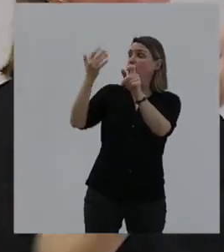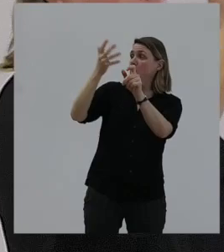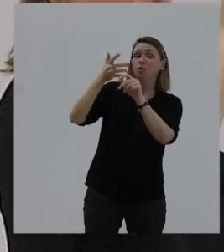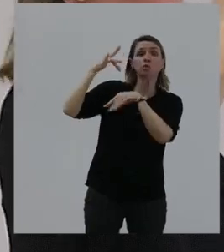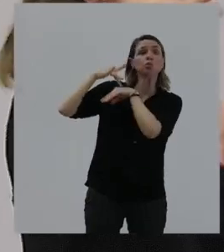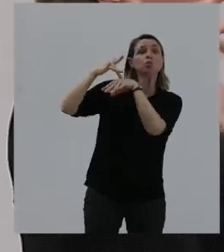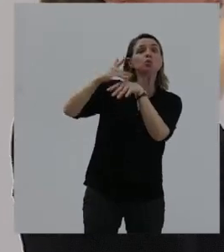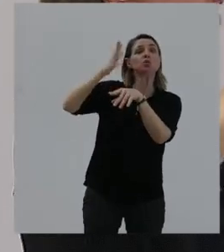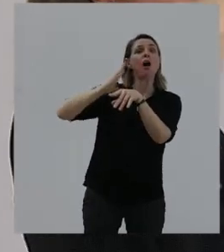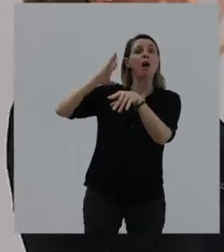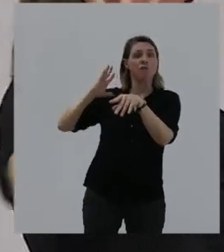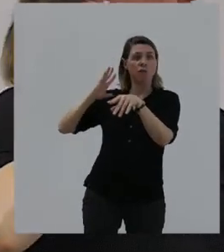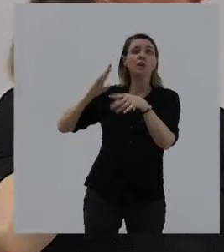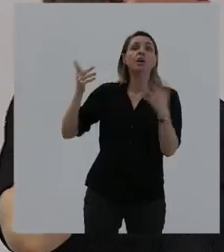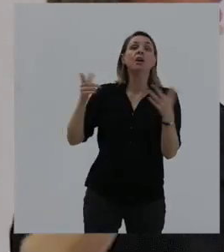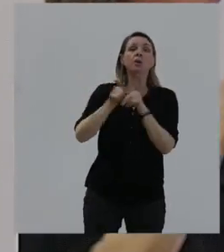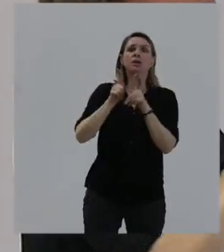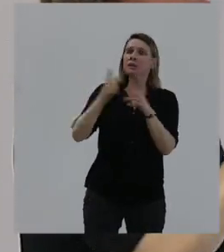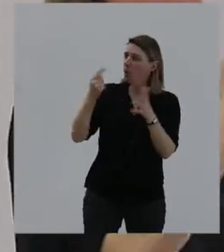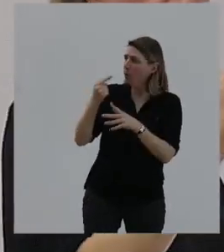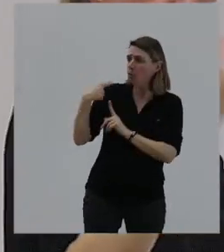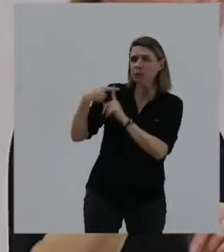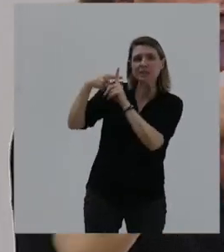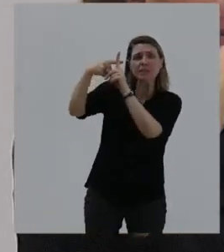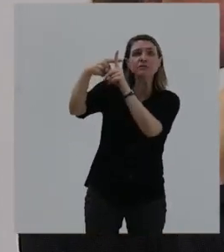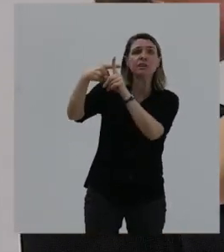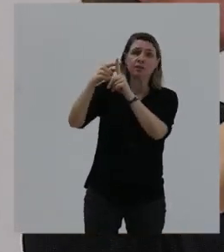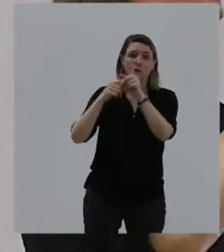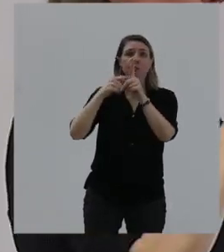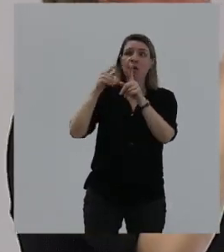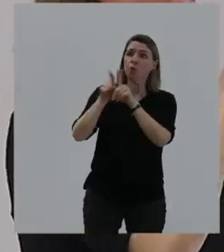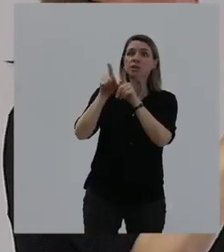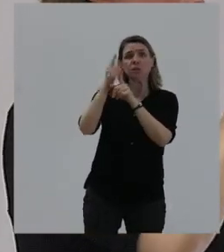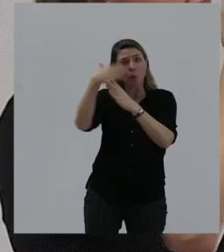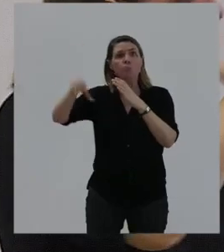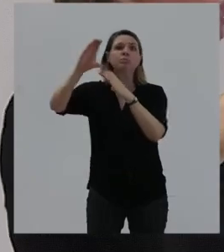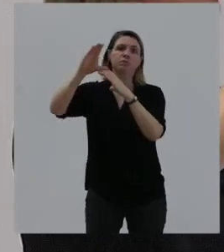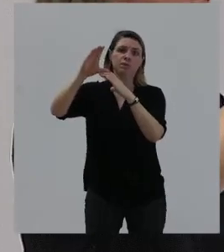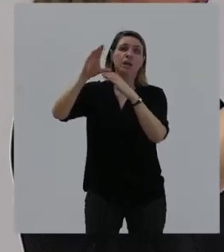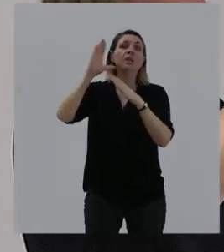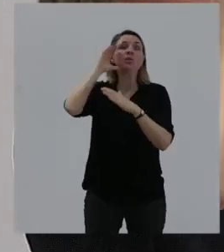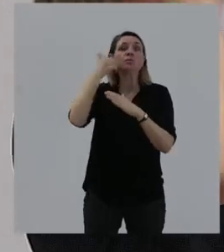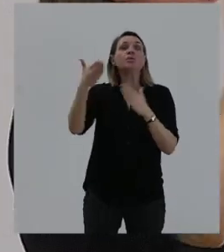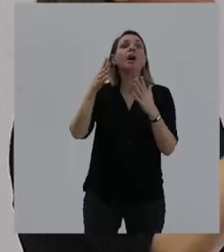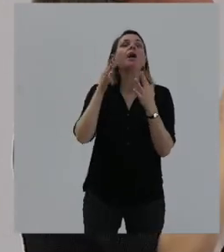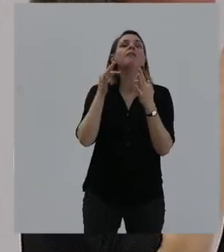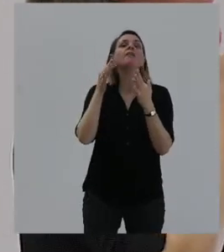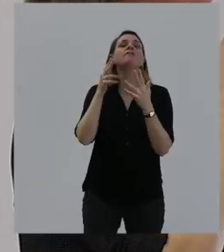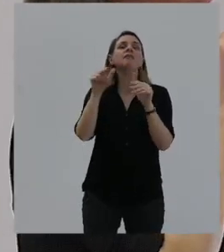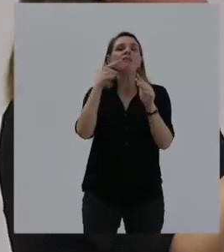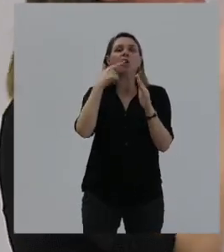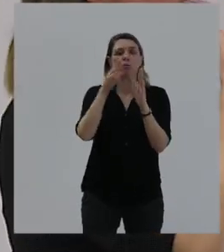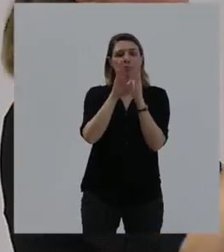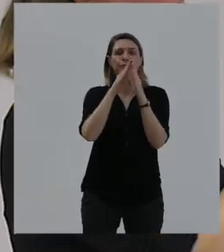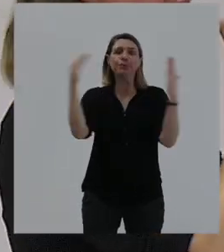quelque sorte bénéficier de ce qui a été construit, mais également ajouter à ce qui a été construit. Pour ça, nous construirons un annuaire, une